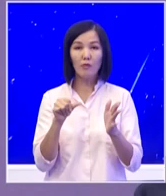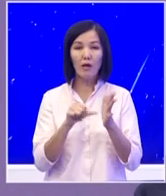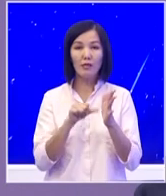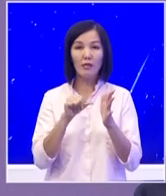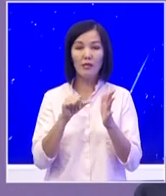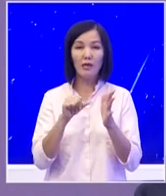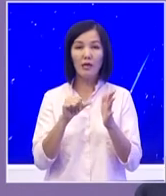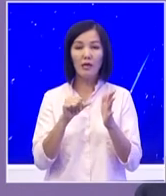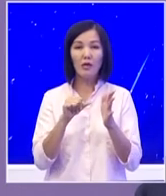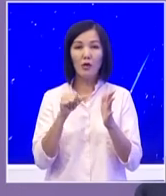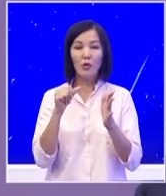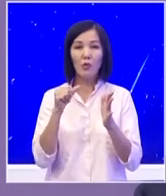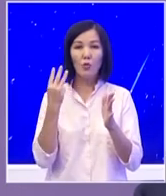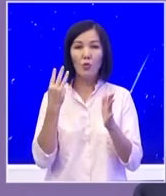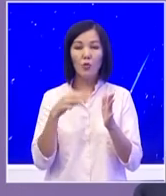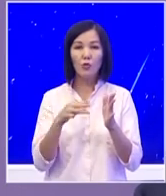426-637 оқушының ішінде